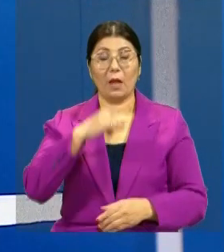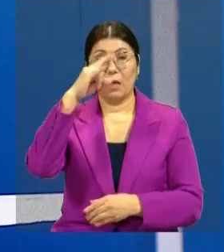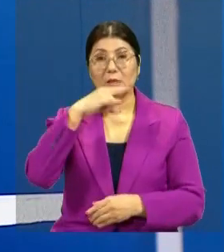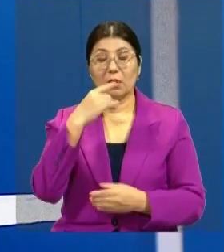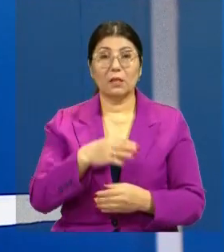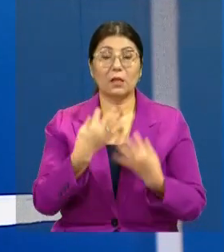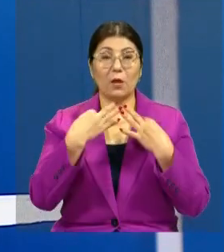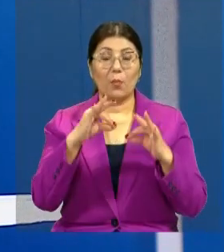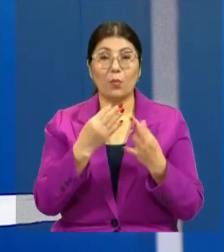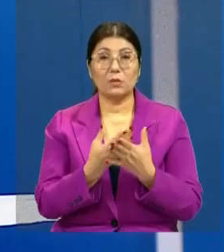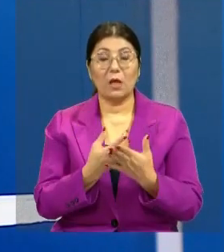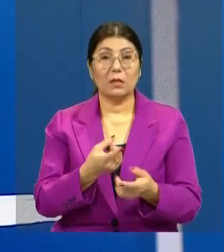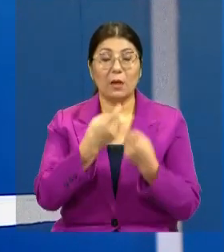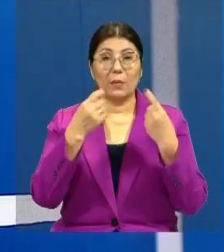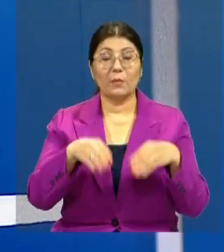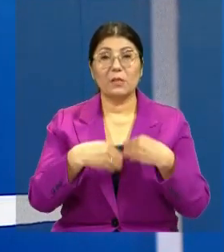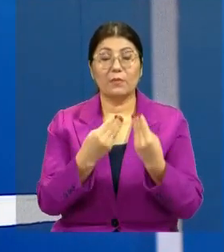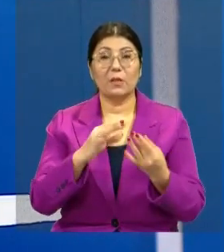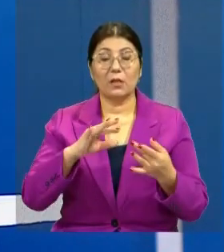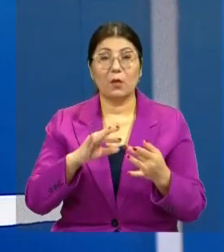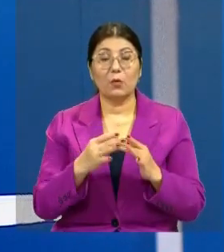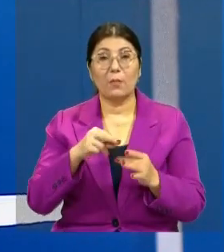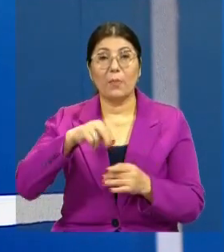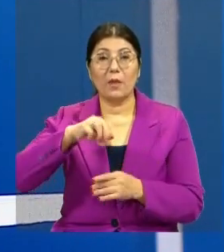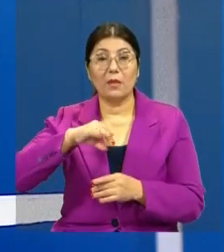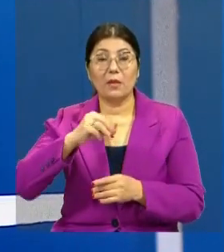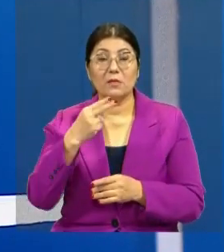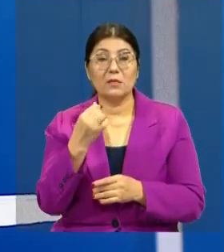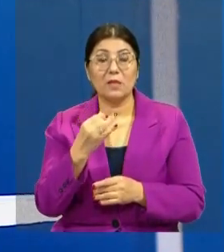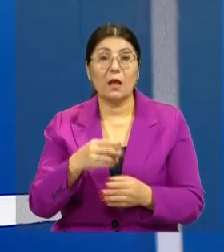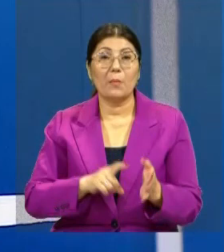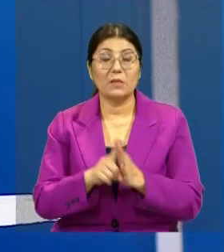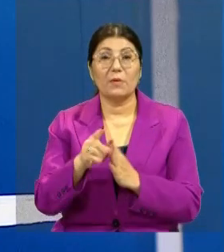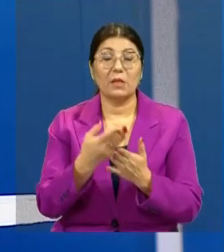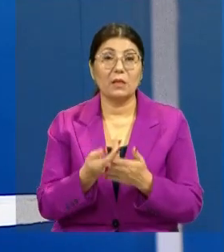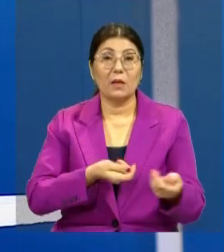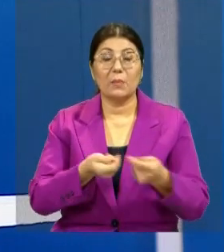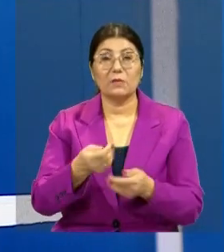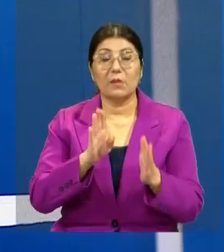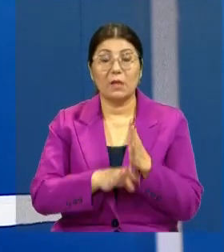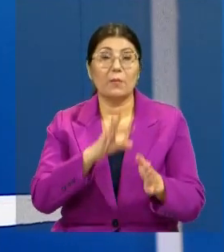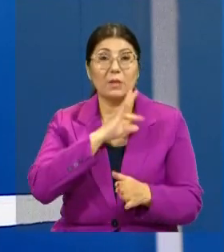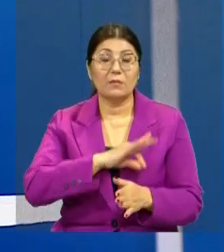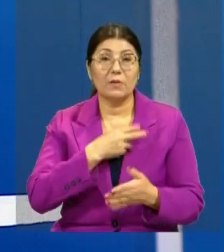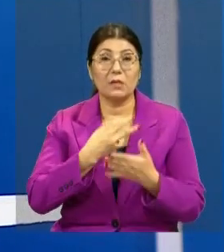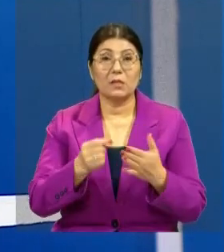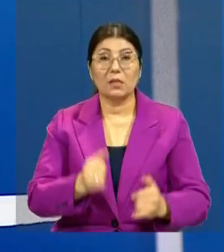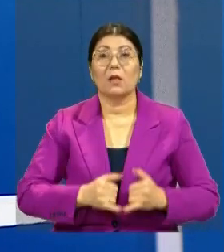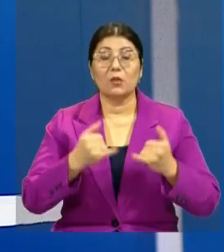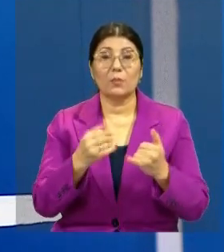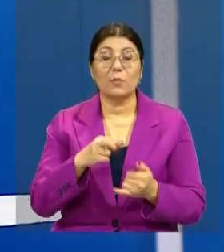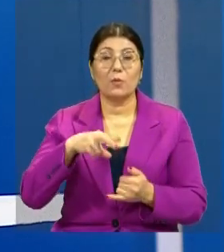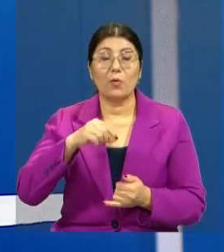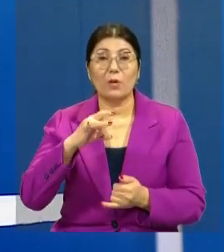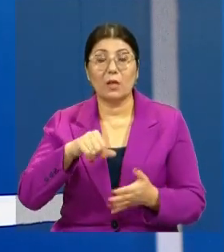Қазақстанда бос ақпарат сатқыштарға қарсы онлайн петиция басталды. Құжат авторлары биліктен пайдасыз курстарды сатқан үшін